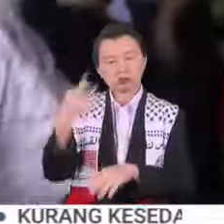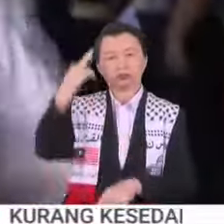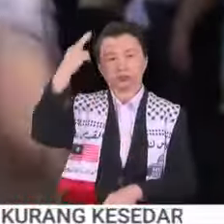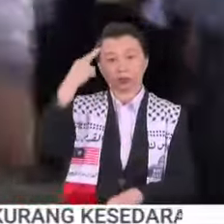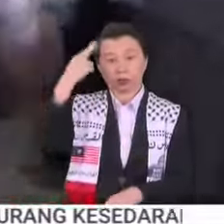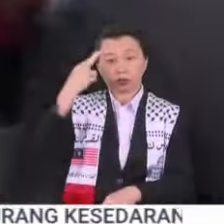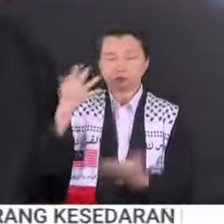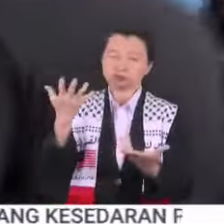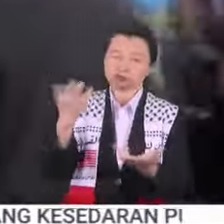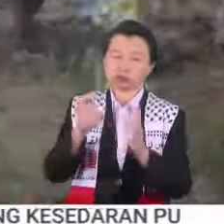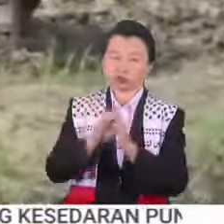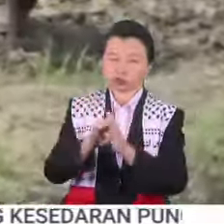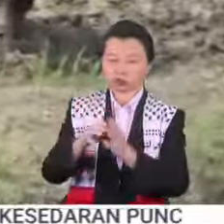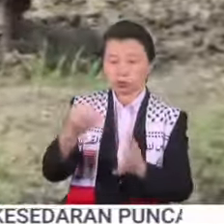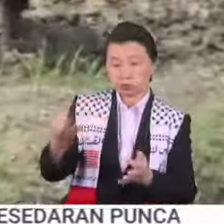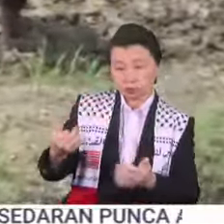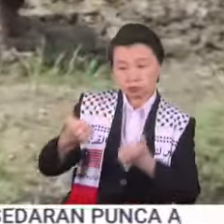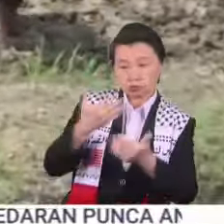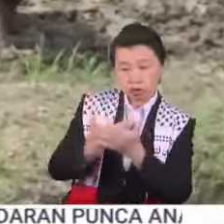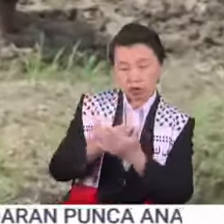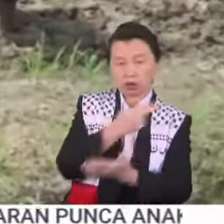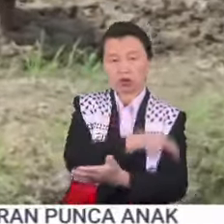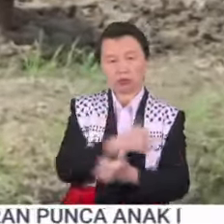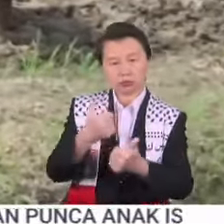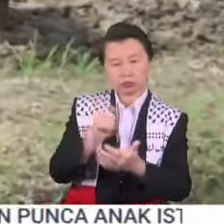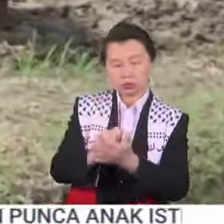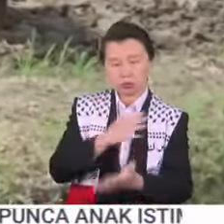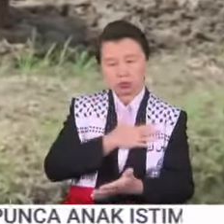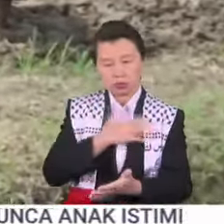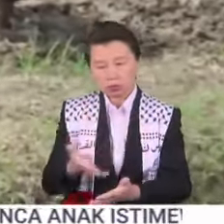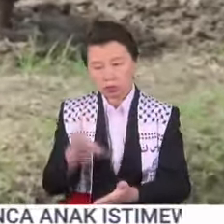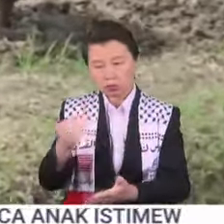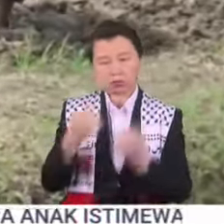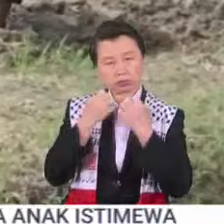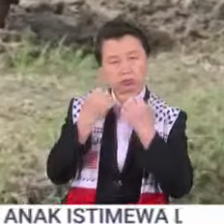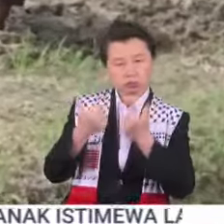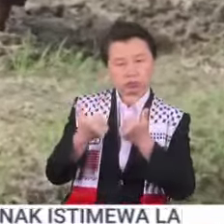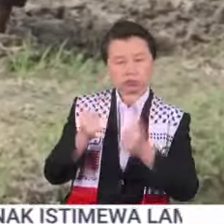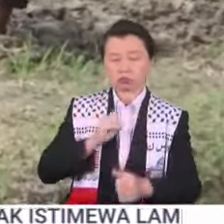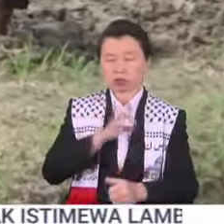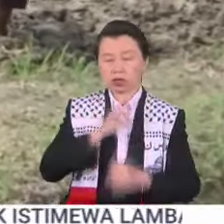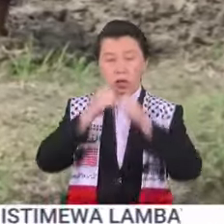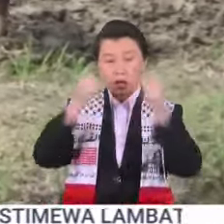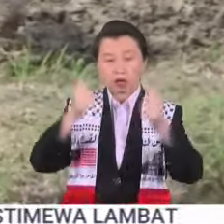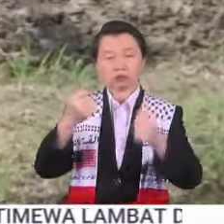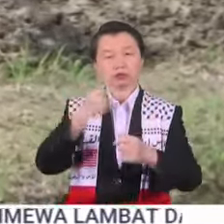faktor. Antaranya prasarana baik, hospitality, komitmen dan kecekapan